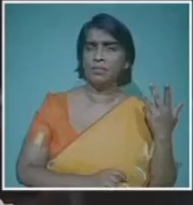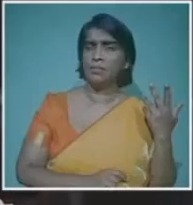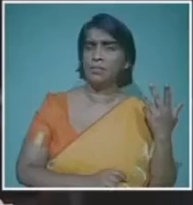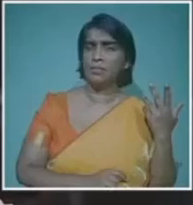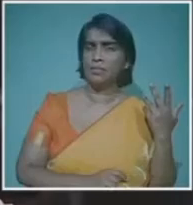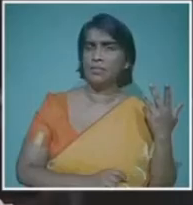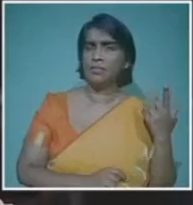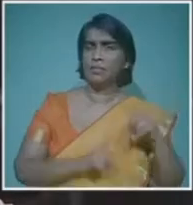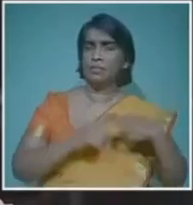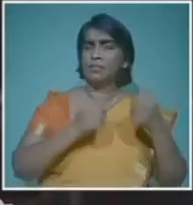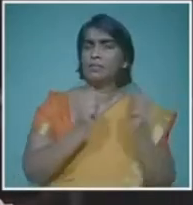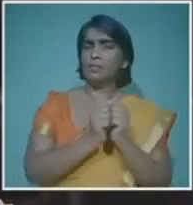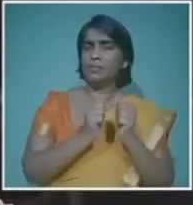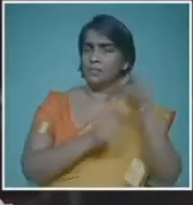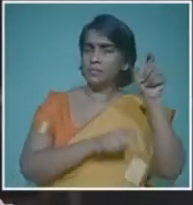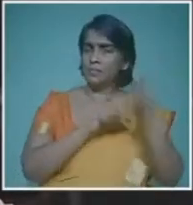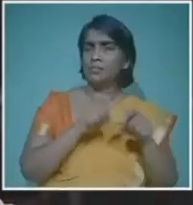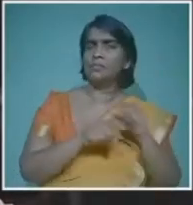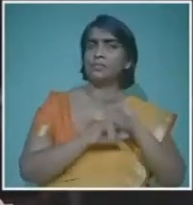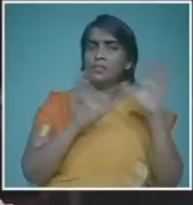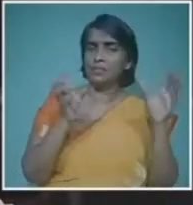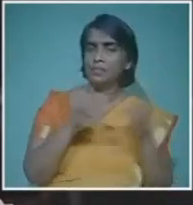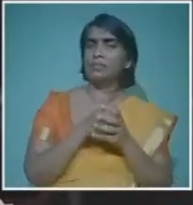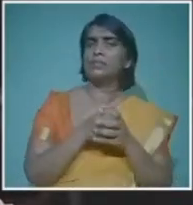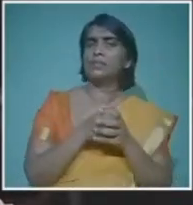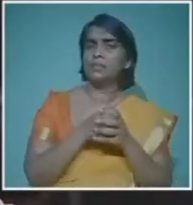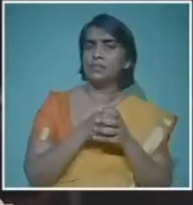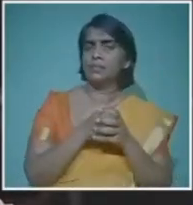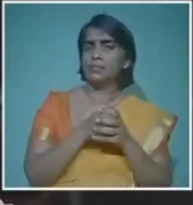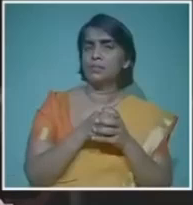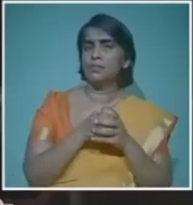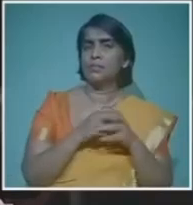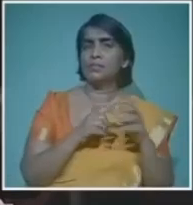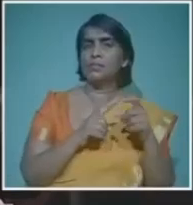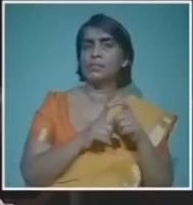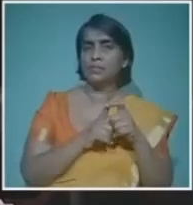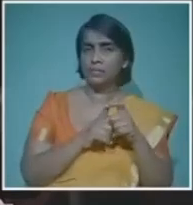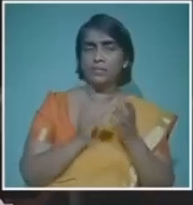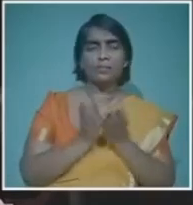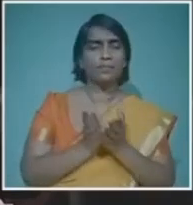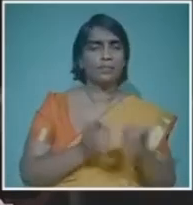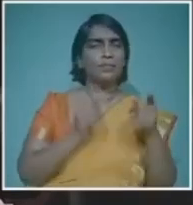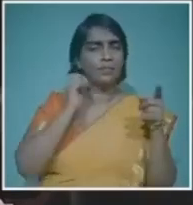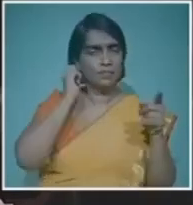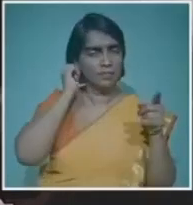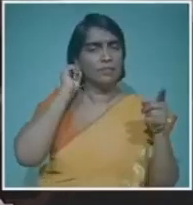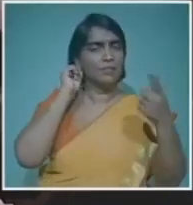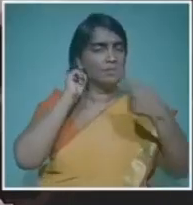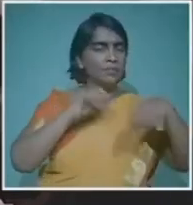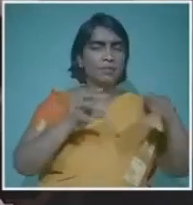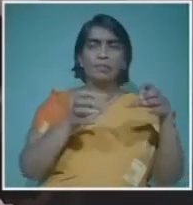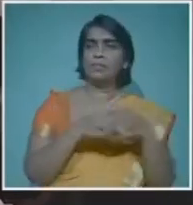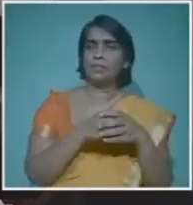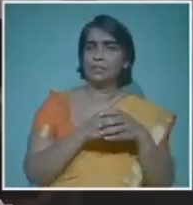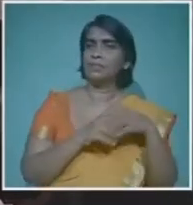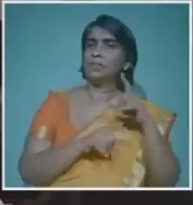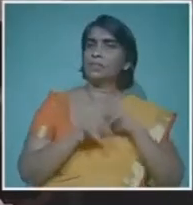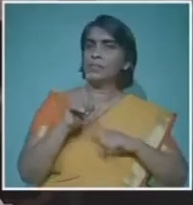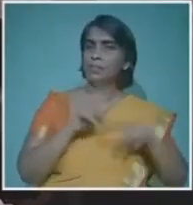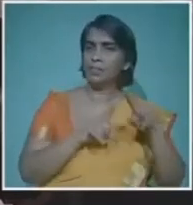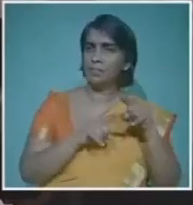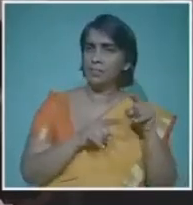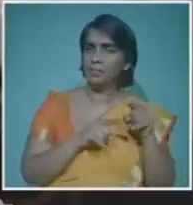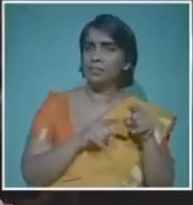විවිධ අංශවල වැඩ කරන අය ඉන්නවා එයා ඔක්කොම එකතු වෙලා අපේ ඩිරෙක්ටර් මර්චන්ට් ෂිපින් තමයි ඔයා එක්ක ඔක්කොම එක සාකච්ඡා